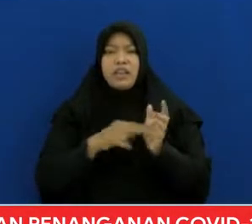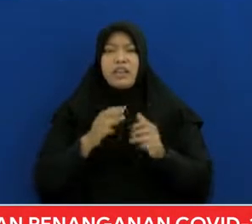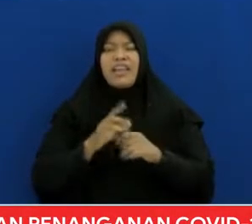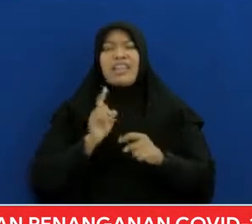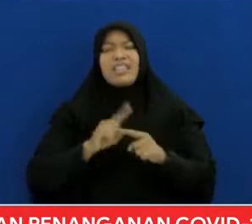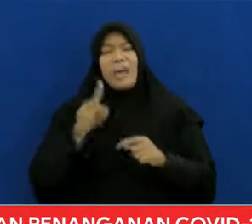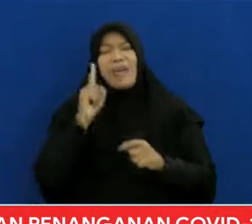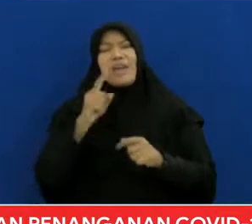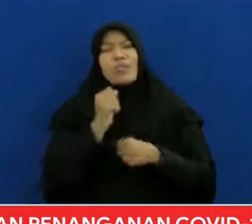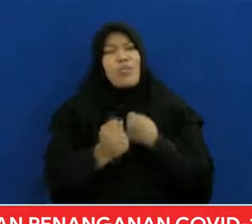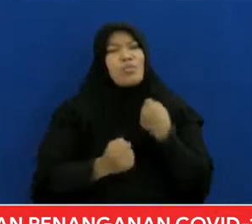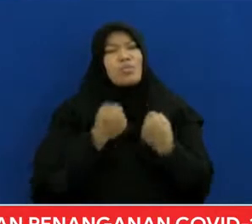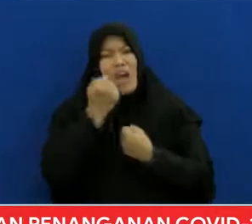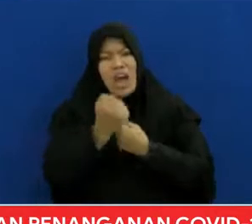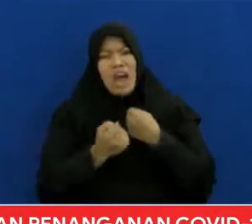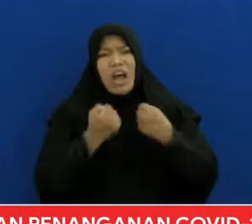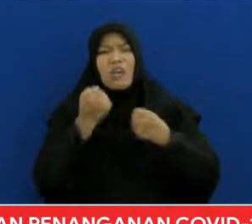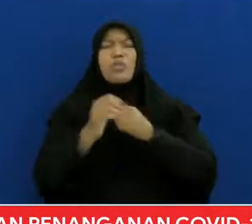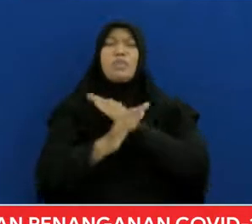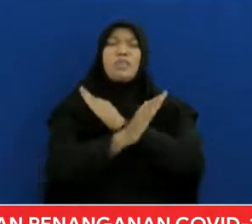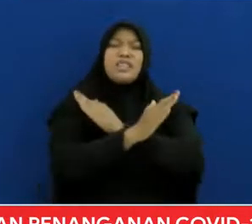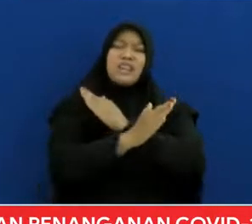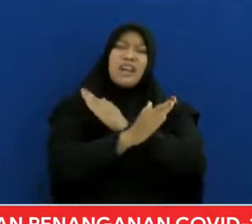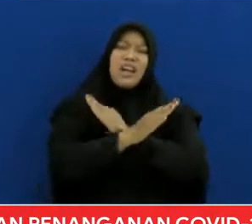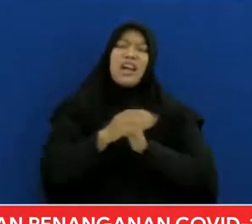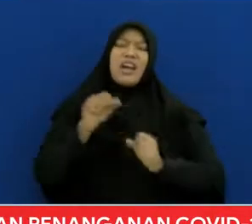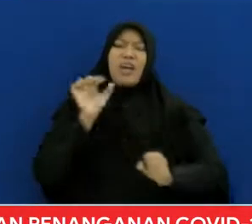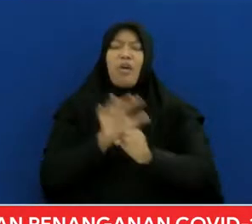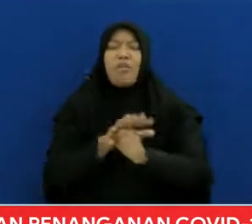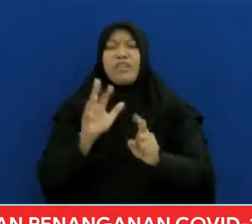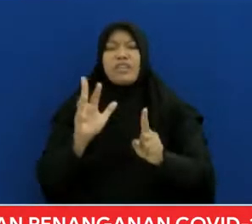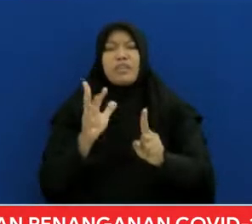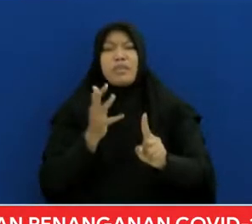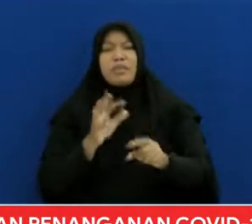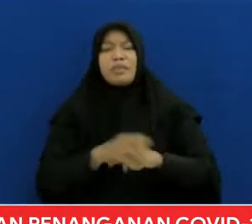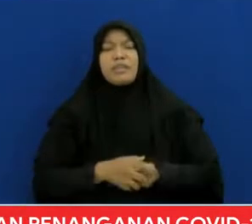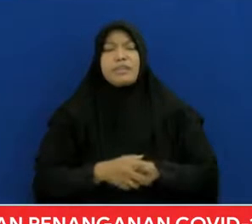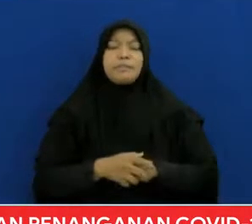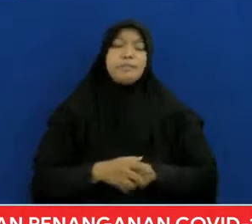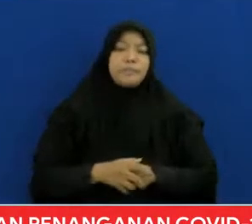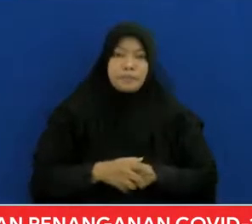bersama untuk mengatasi permasalahan COVID-19 ini.